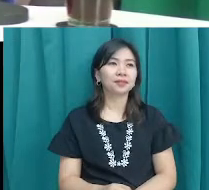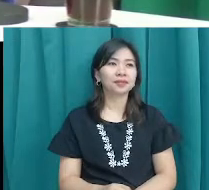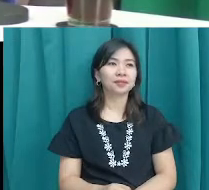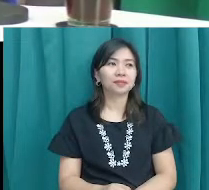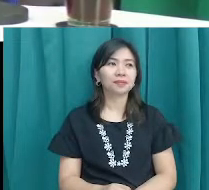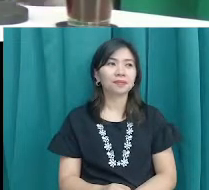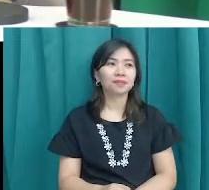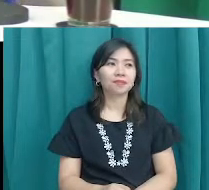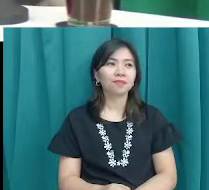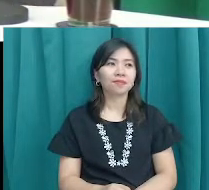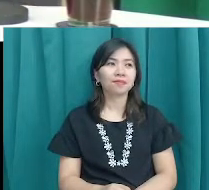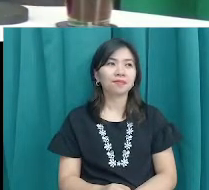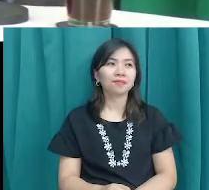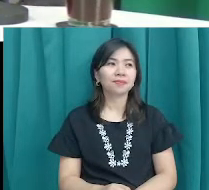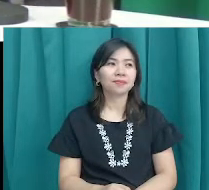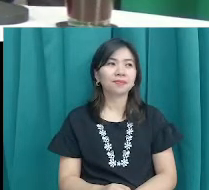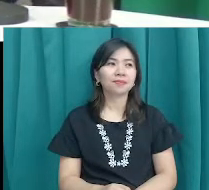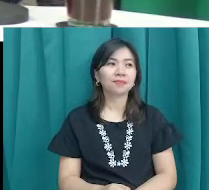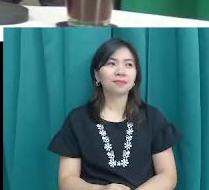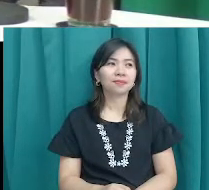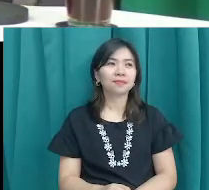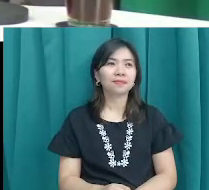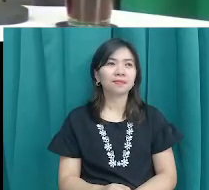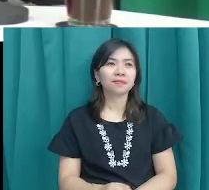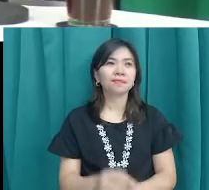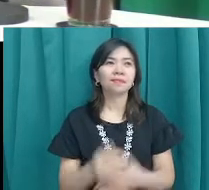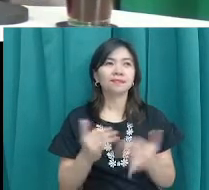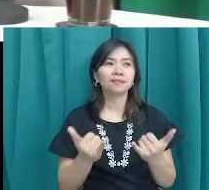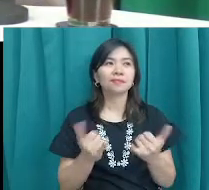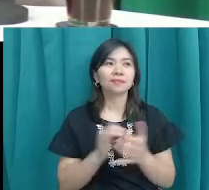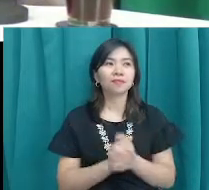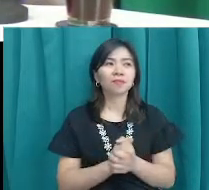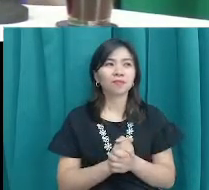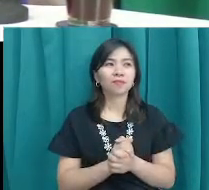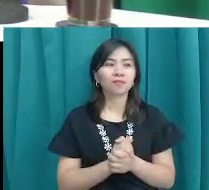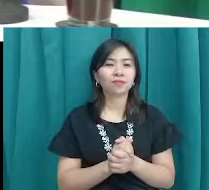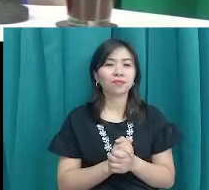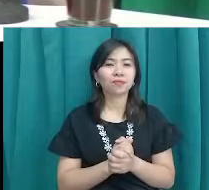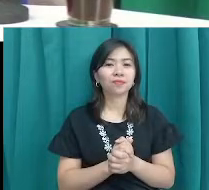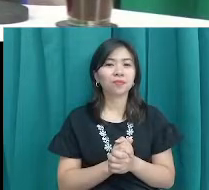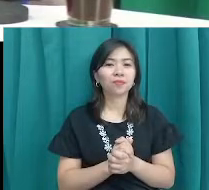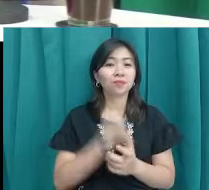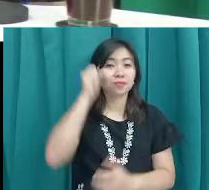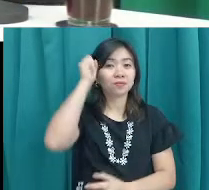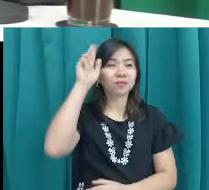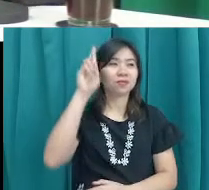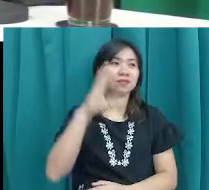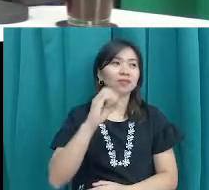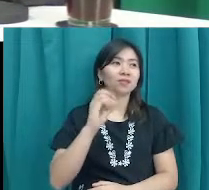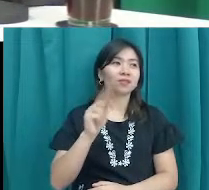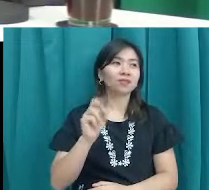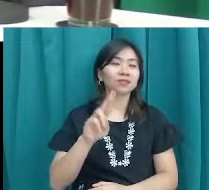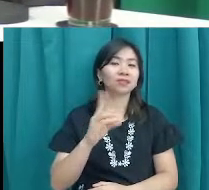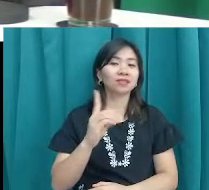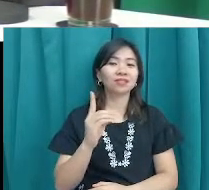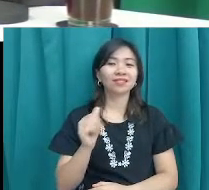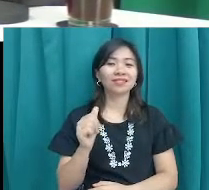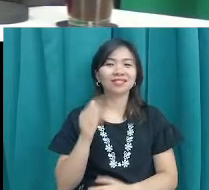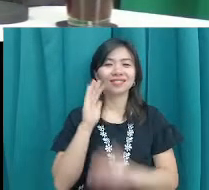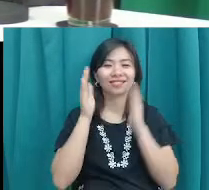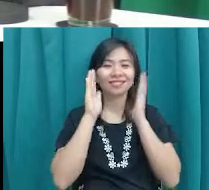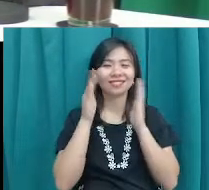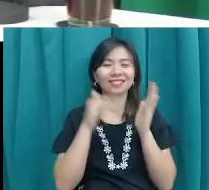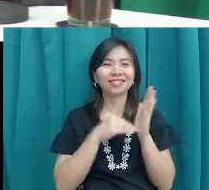talagang bagsak na eh. Oh, shout out pala kay Sir Conrad na nagcha-chat sa akin ngayon.